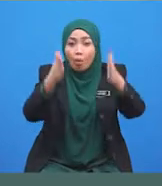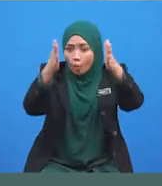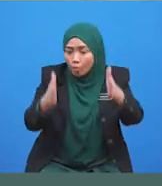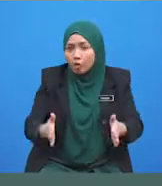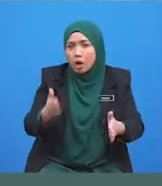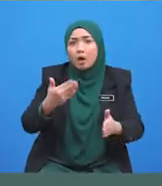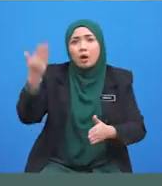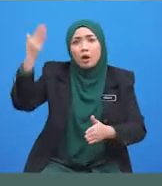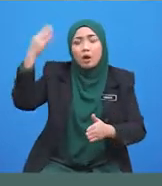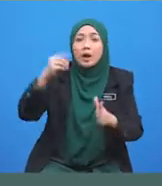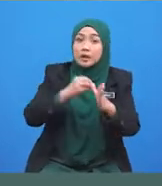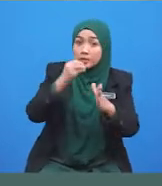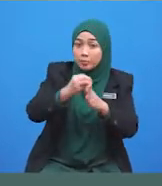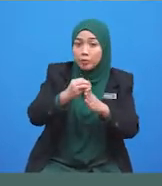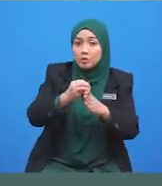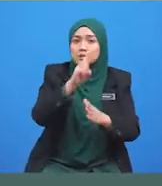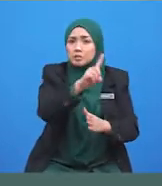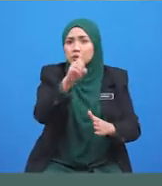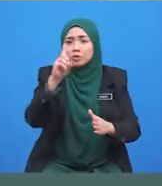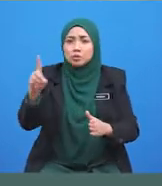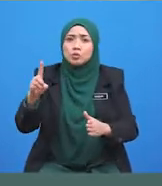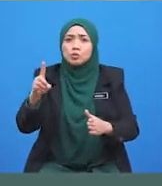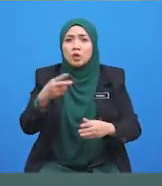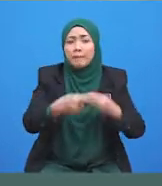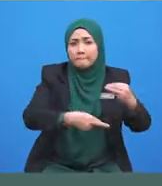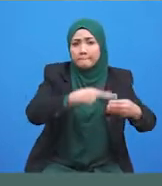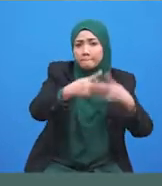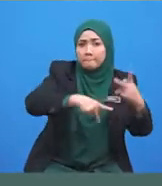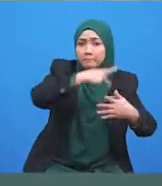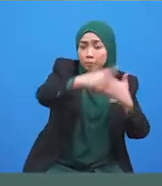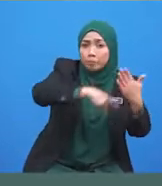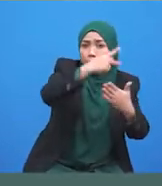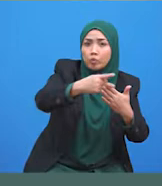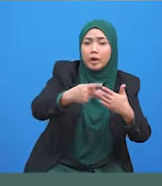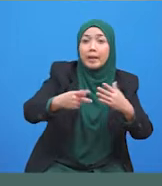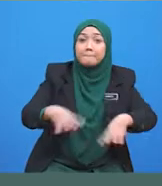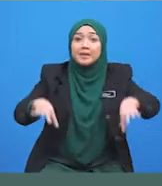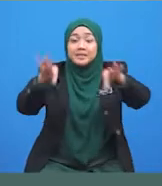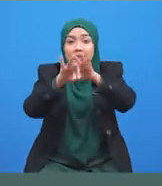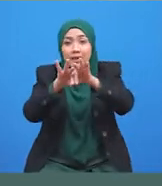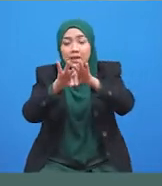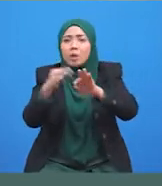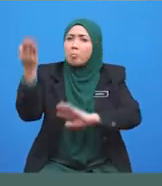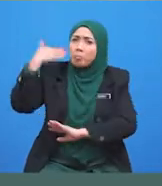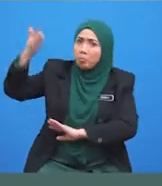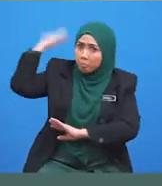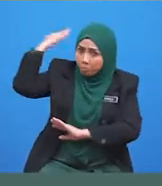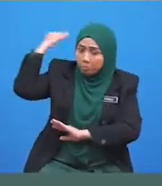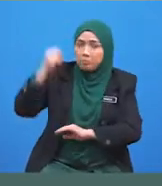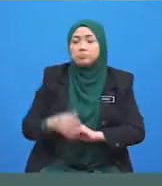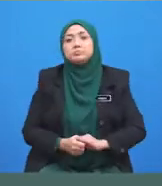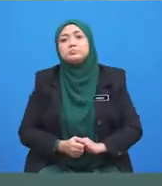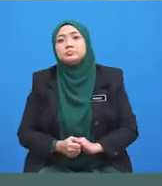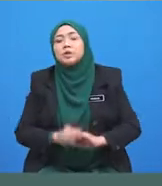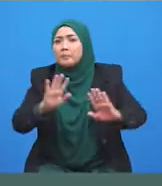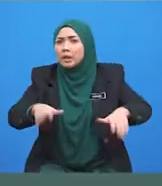atau sesuatu peristiwa penting. Sebelum cikgu tunjukkan monumen yang lain, apa kata kita pelajari dahulu bagaimana